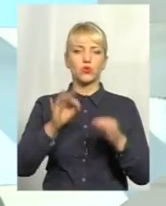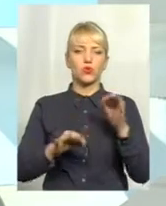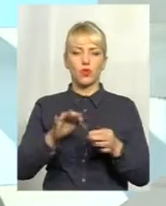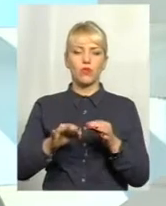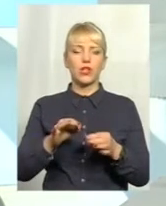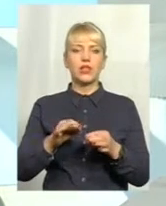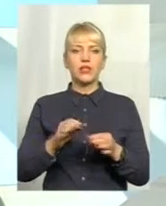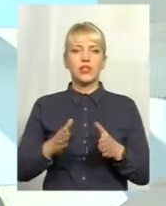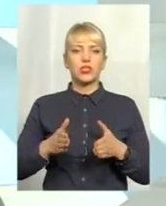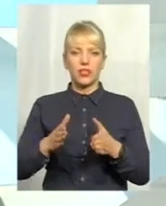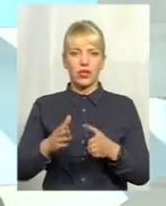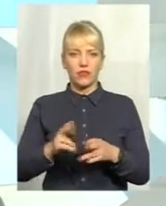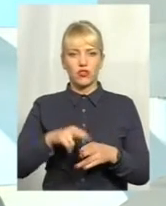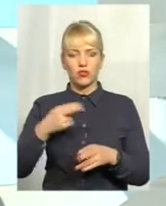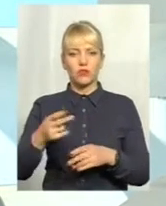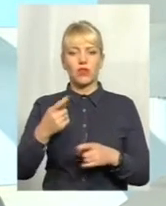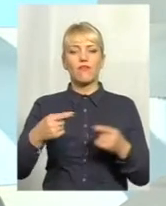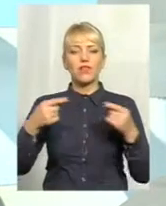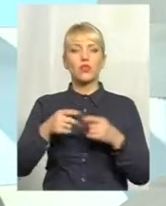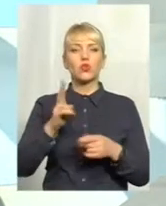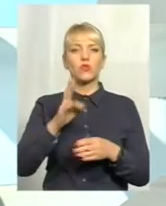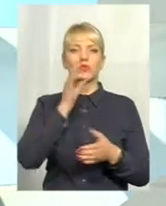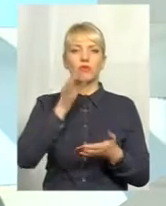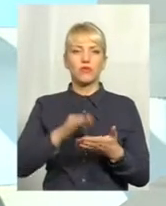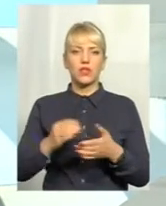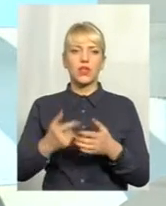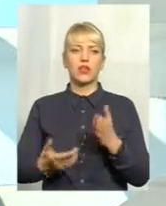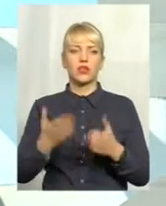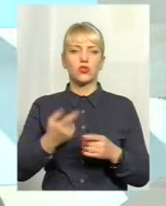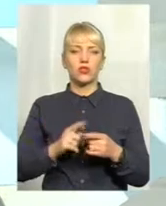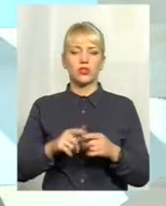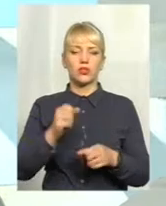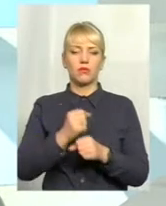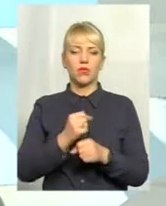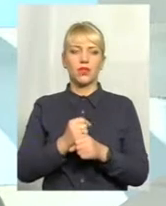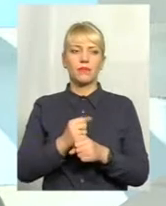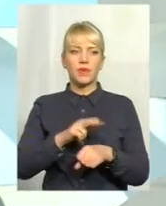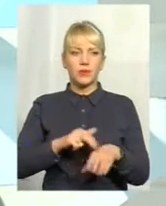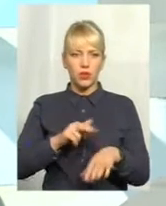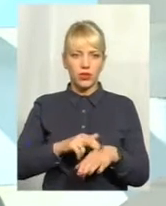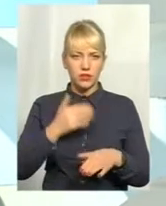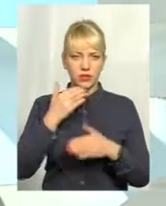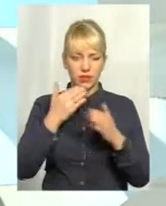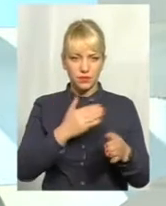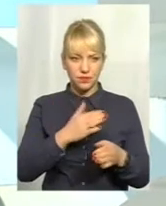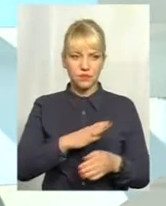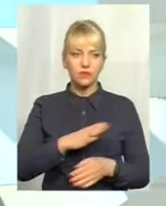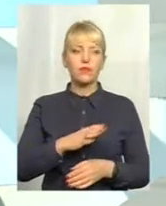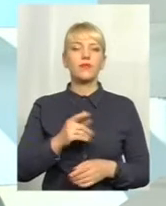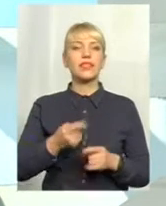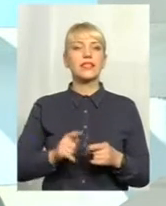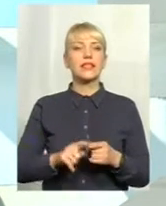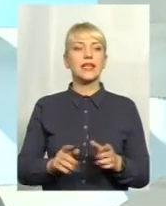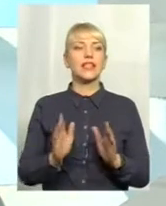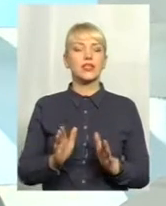в судовому порядку, визначити її відповідачем. Якщо це зробить за неї працівники правоохоронного органу, тобто тієї самої поліції, то це